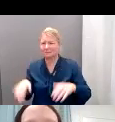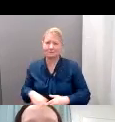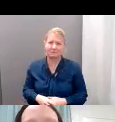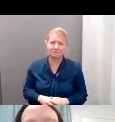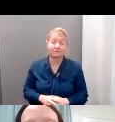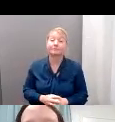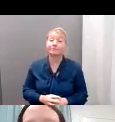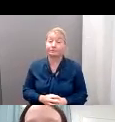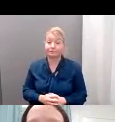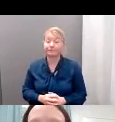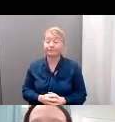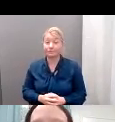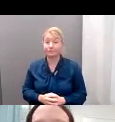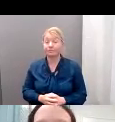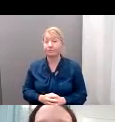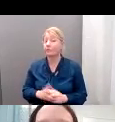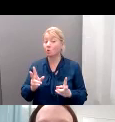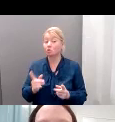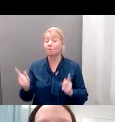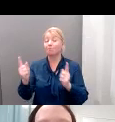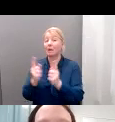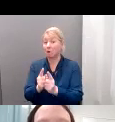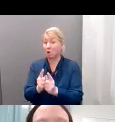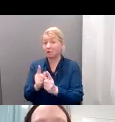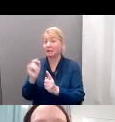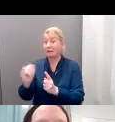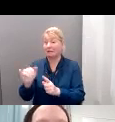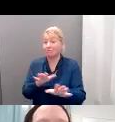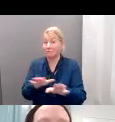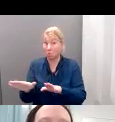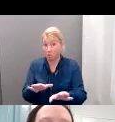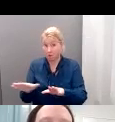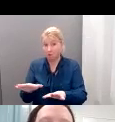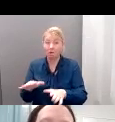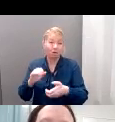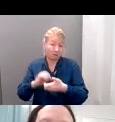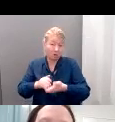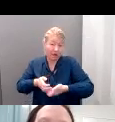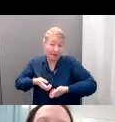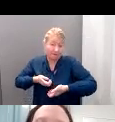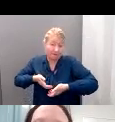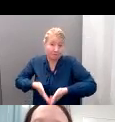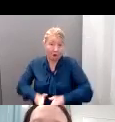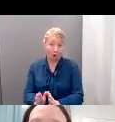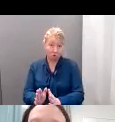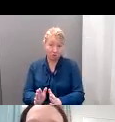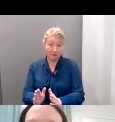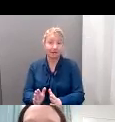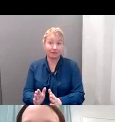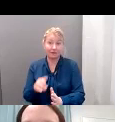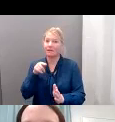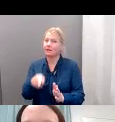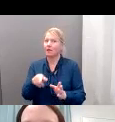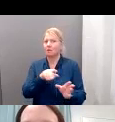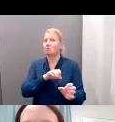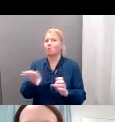Och bemötande från vården och förlossningen när man har en funktionsnedsättning är också någonting som påverkar, och